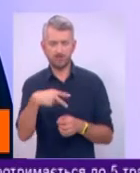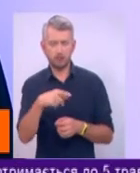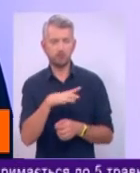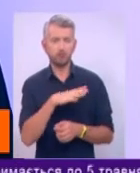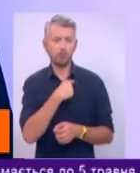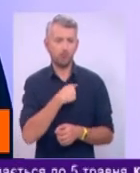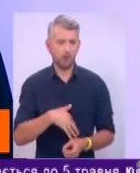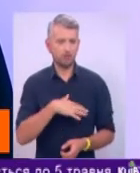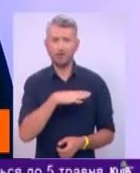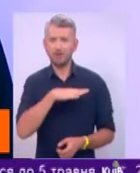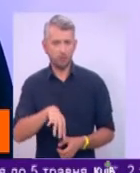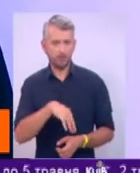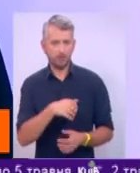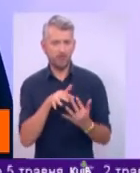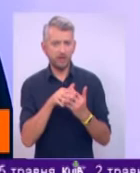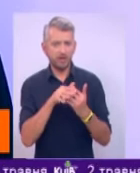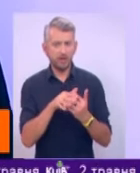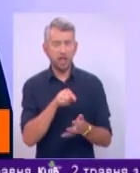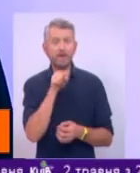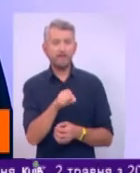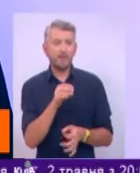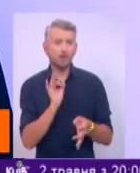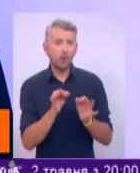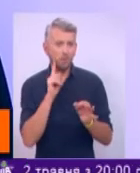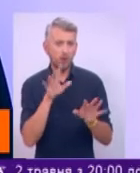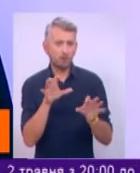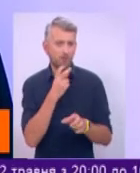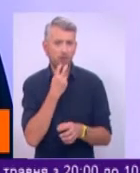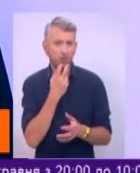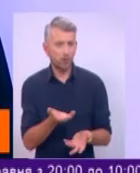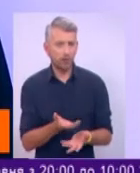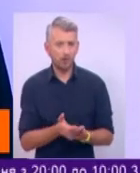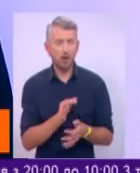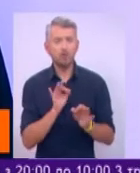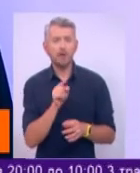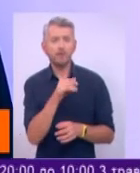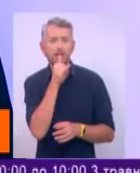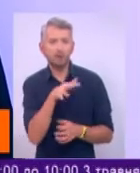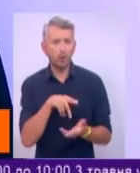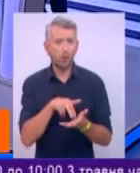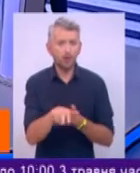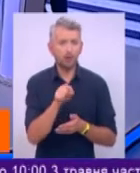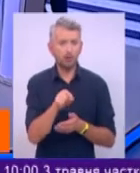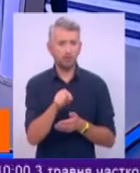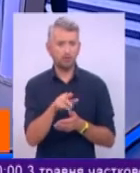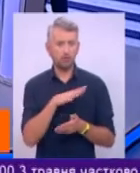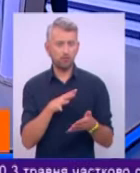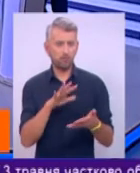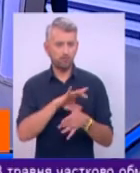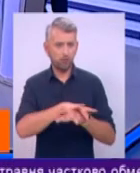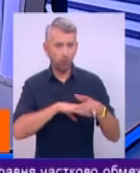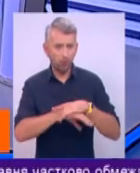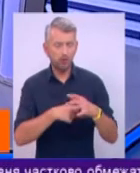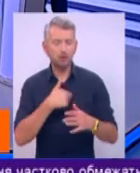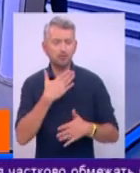Києві, я ще не був на війні. І він нормально сприймав гумор. Хоча він не міг ходити, він був у полоні. Я був дуже радий,